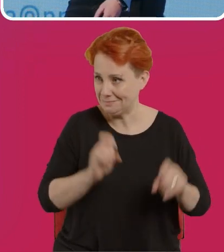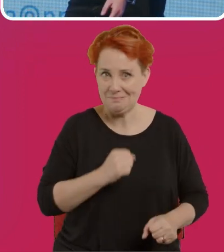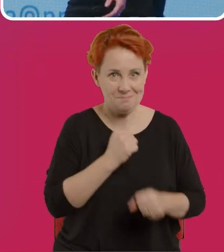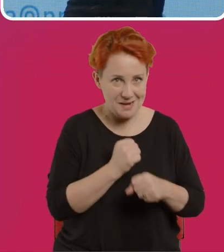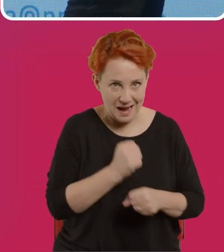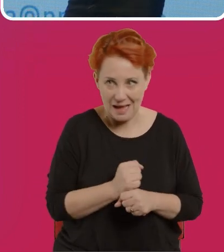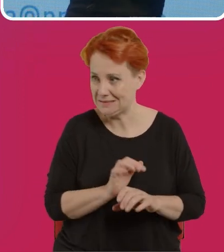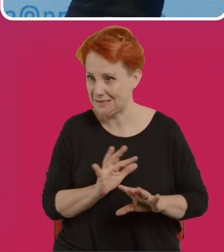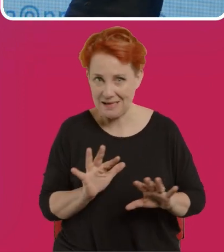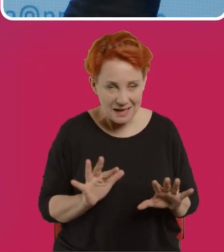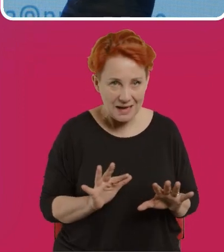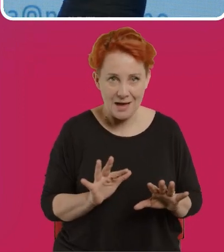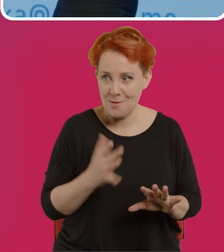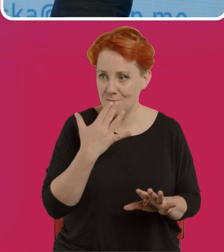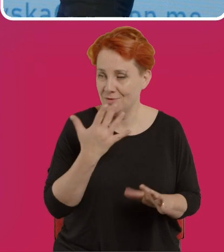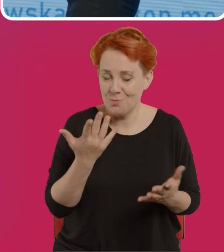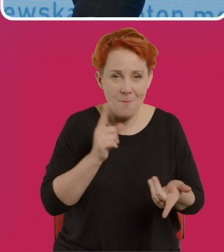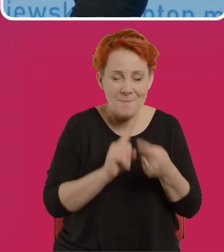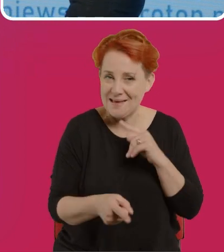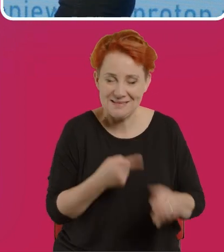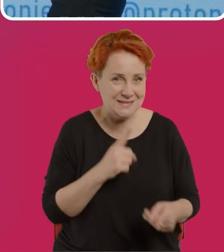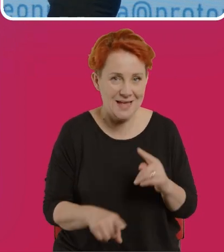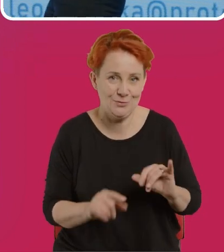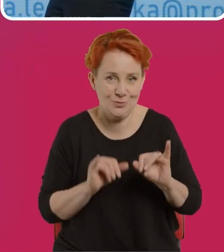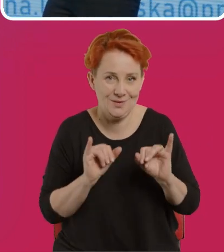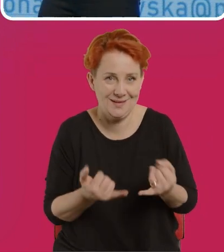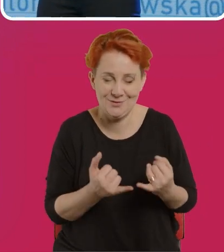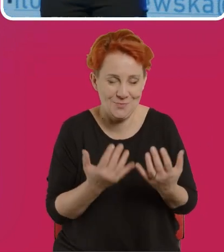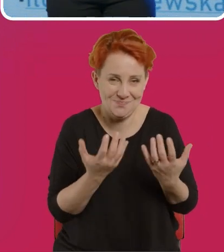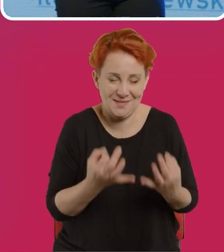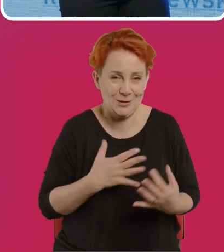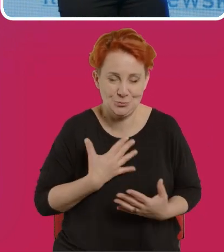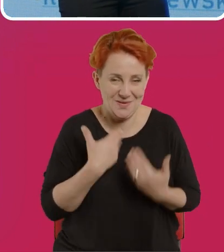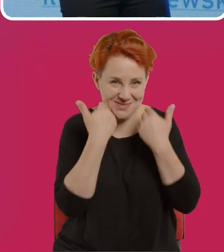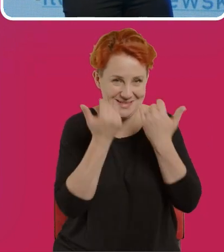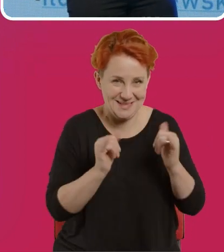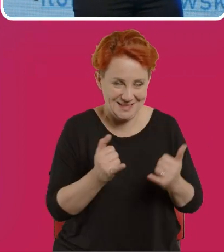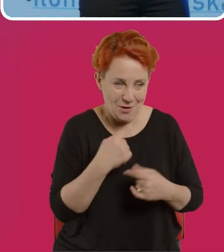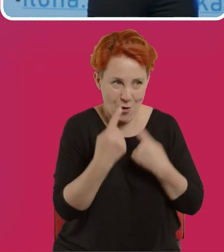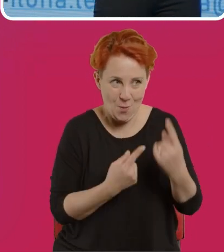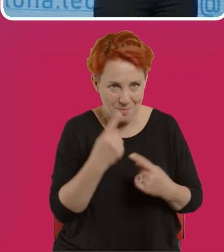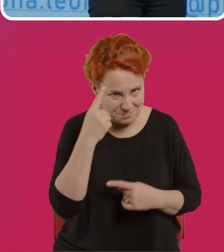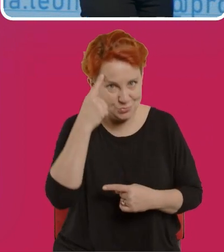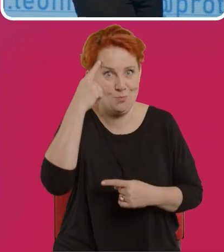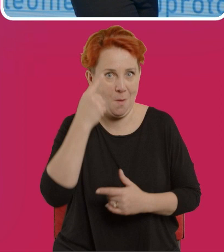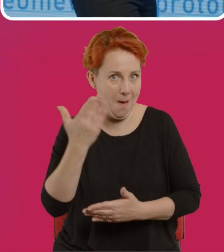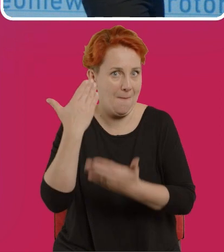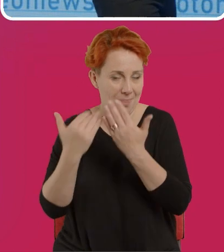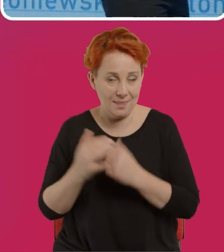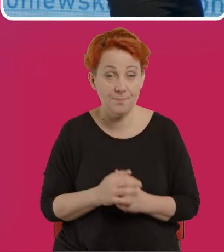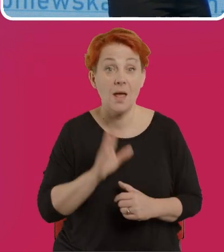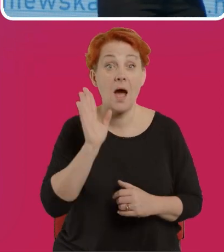nie? Jakby, no kurczę, to było tak bez sensu, że aż wstyd mi o tym mówić, jak to sobie przypomnę. Potem